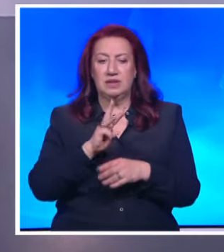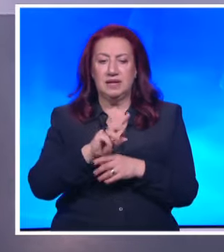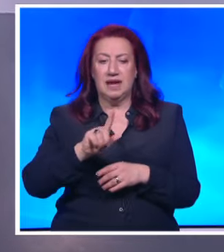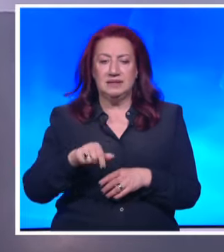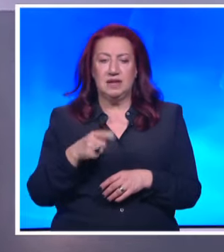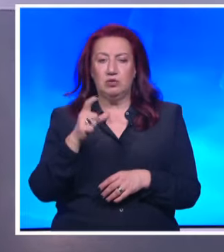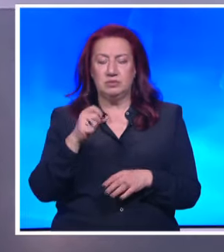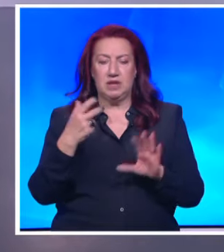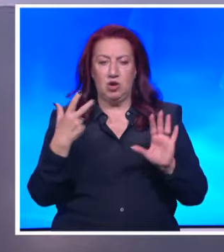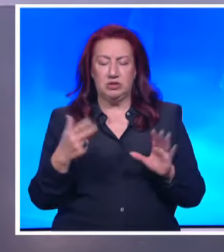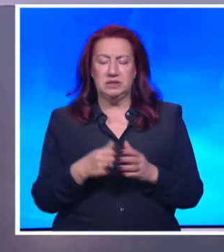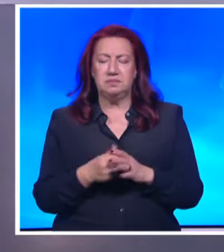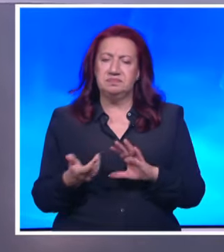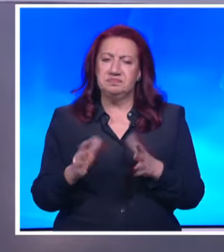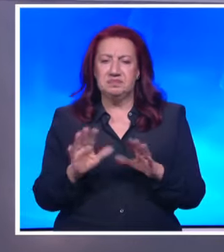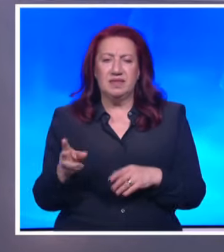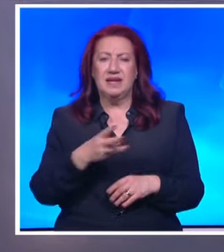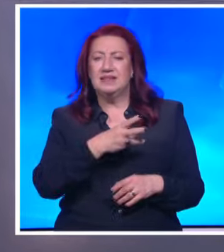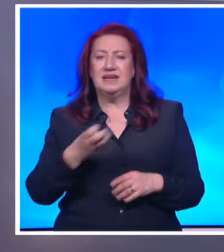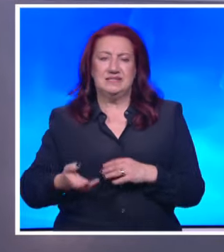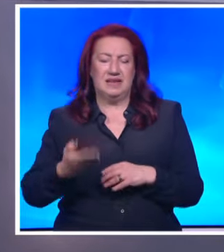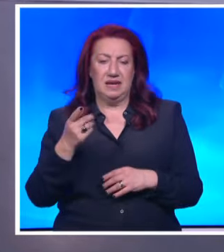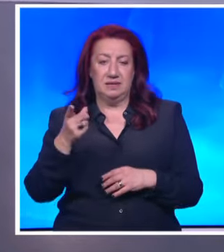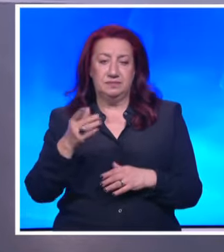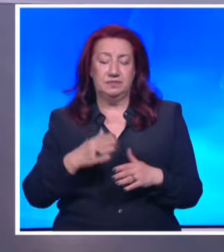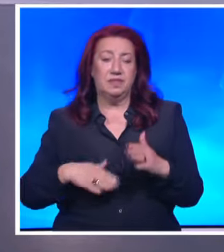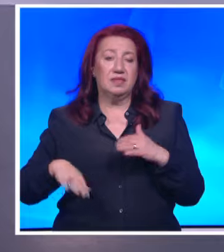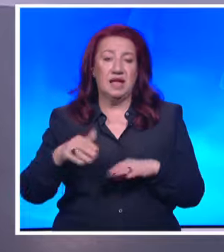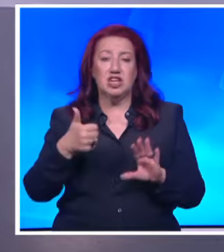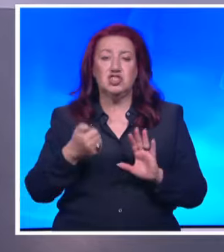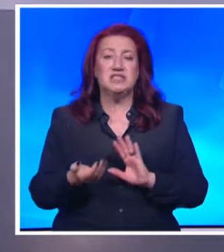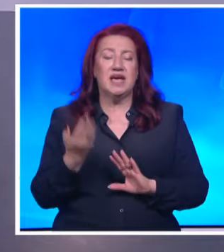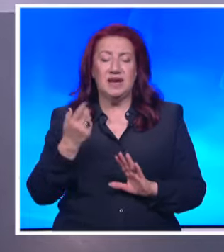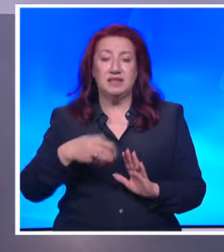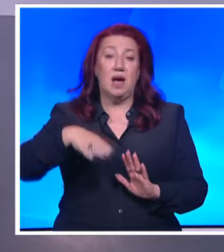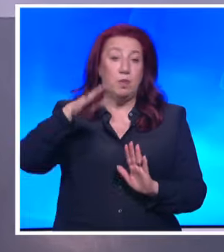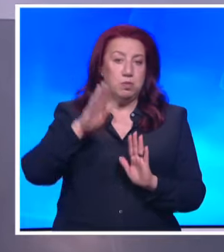13,78 на 100 или близо 300 000 гласа. Това е над 60 000 по-малко. БСП имат